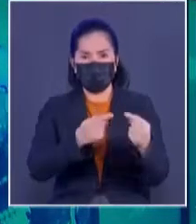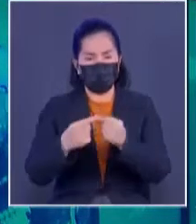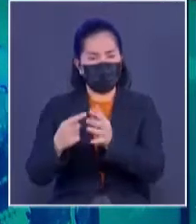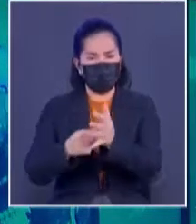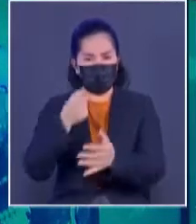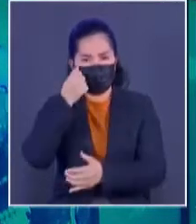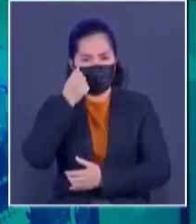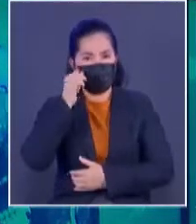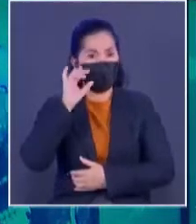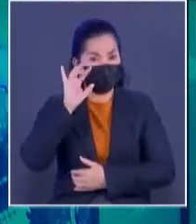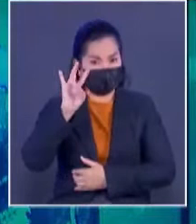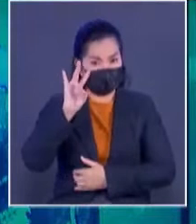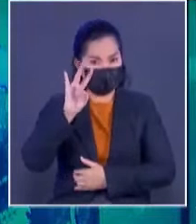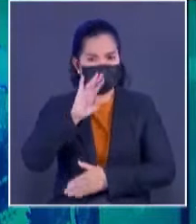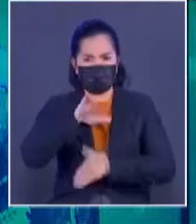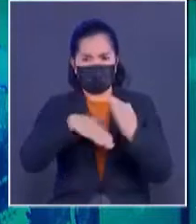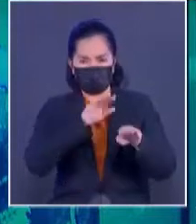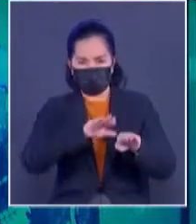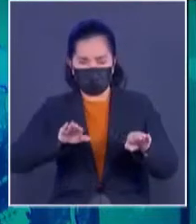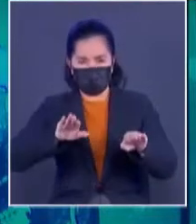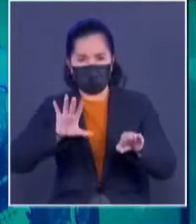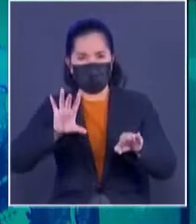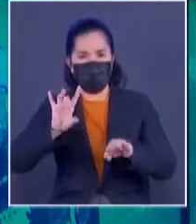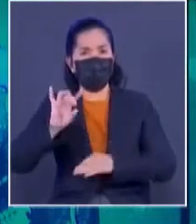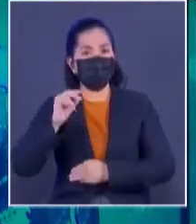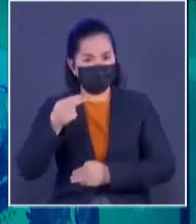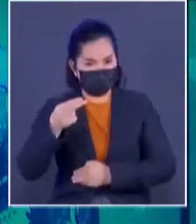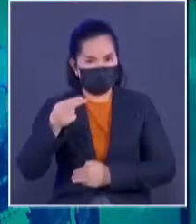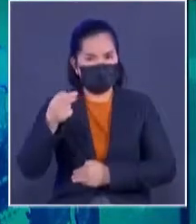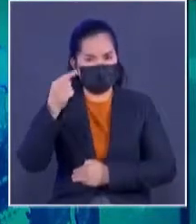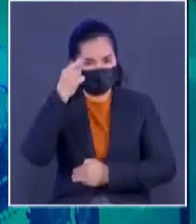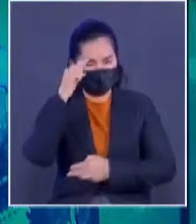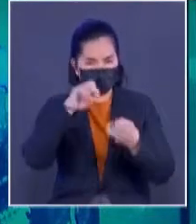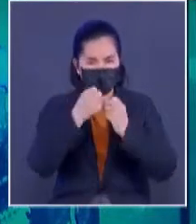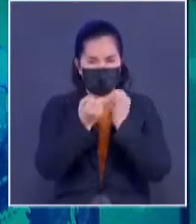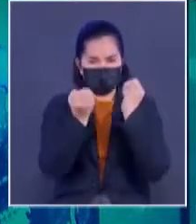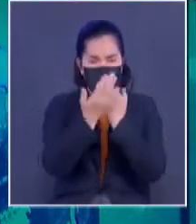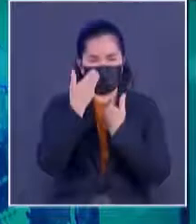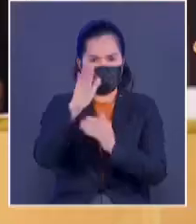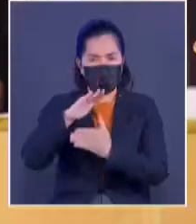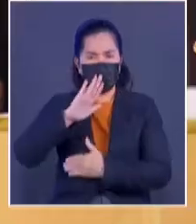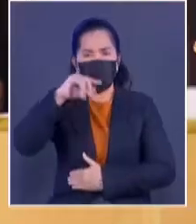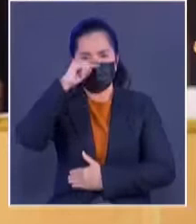ห ยุดกัน 70,000-80,000 คันด้วยกันอันนี้น่าจะกระทบกับการขนส่งในบ้านเราแล้วล่ะครับ